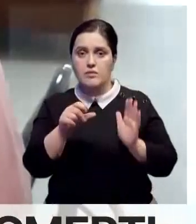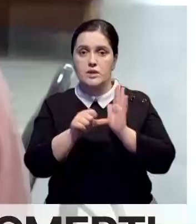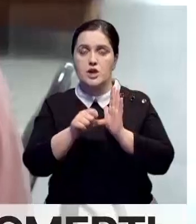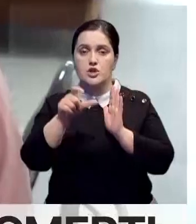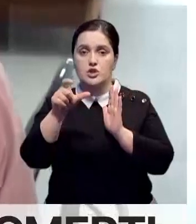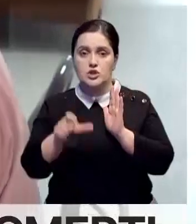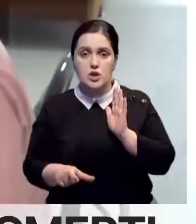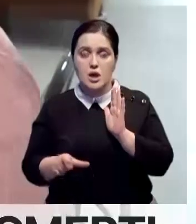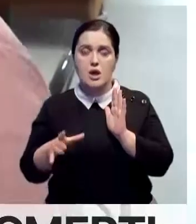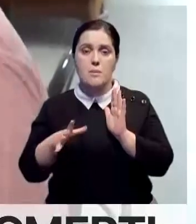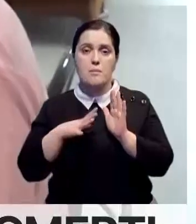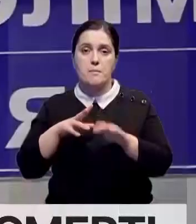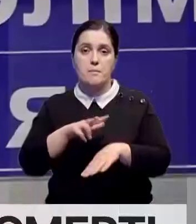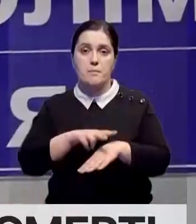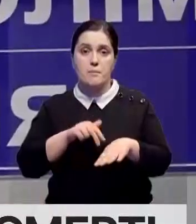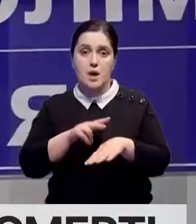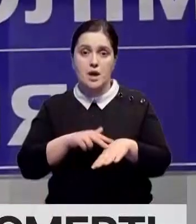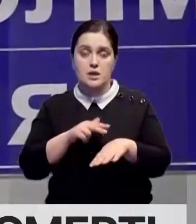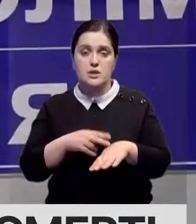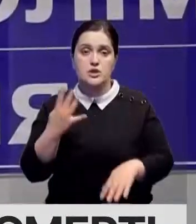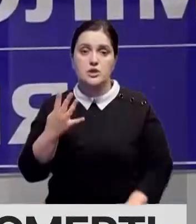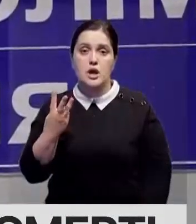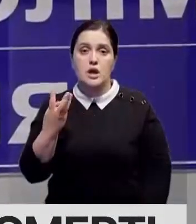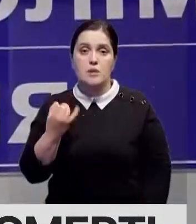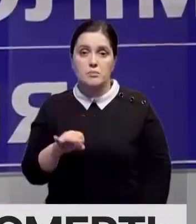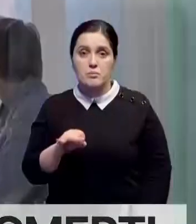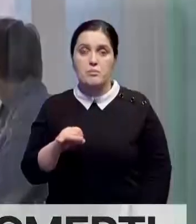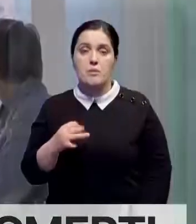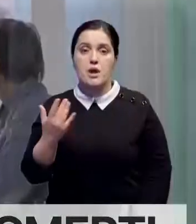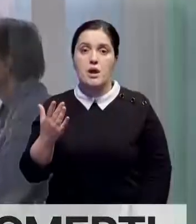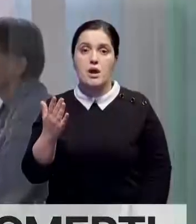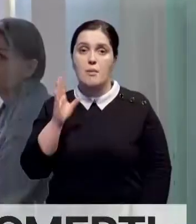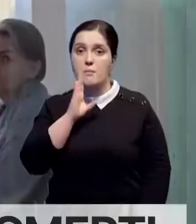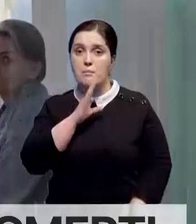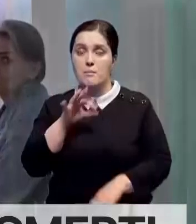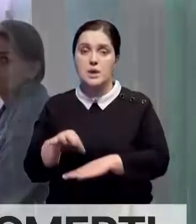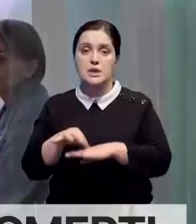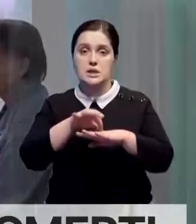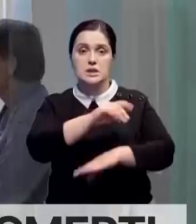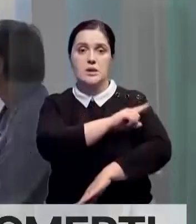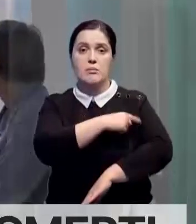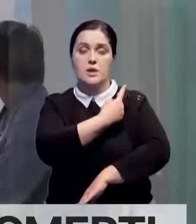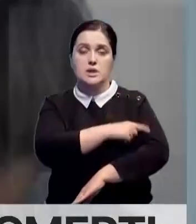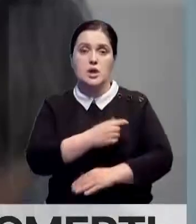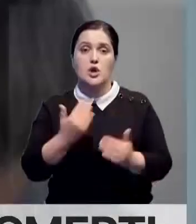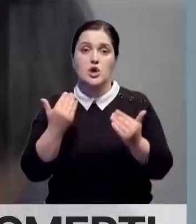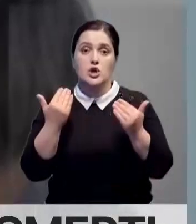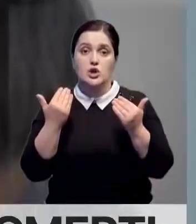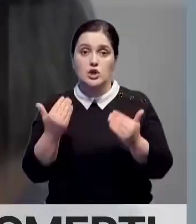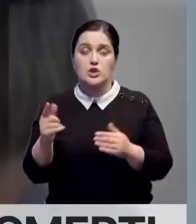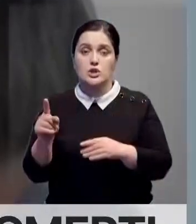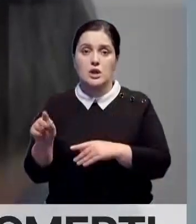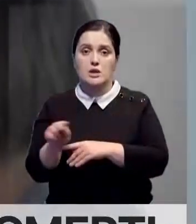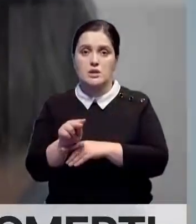неизвестном веществом отравились шесть человек поступило в отдел полиции четвёртого мая мать семейства доставили в больницу